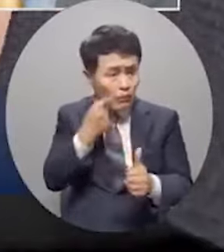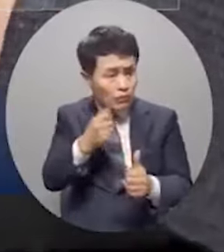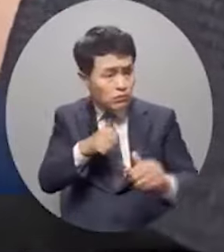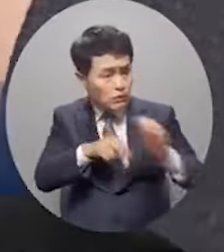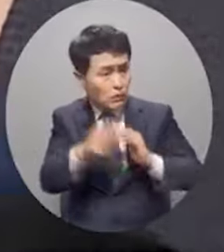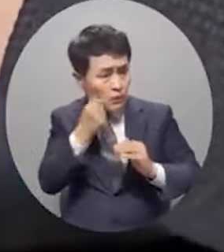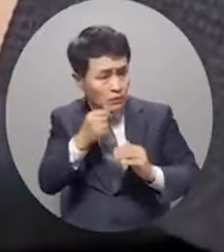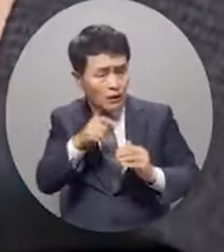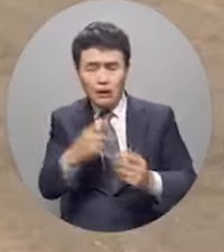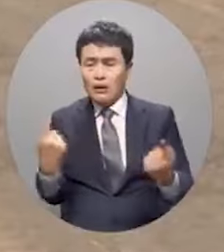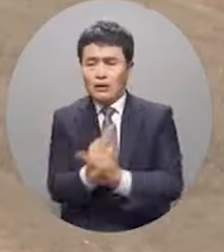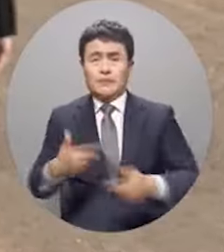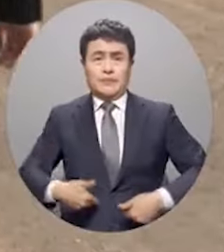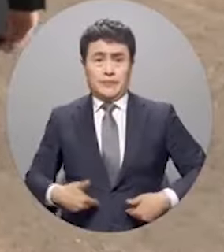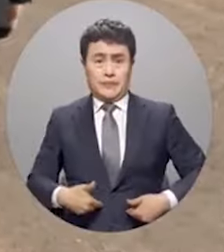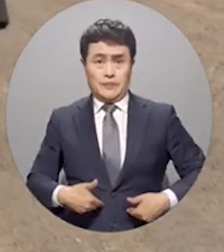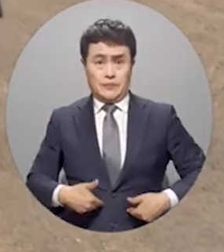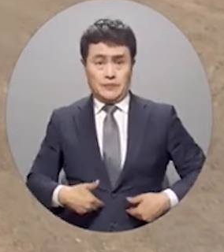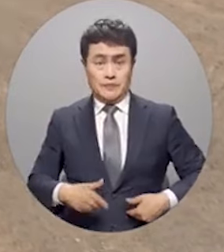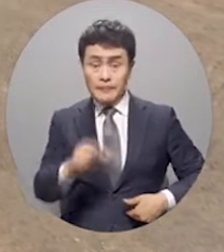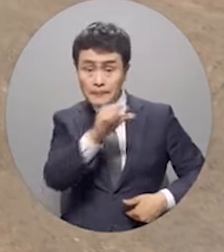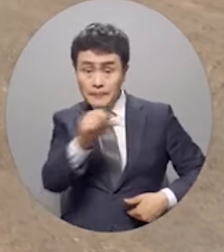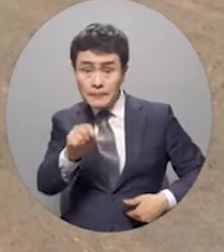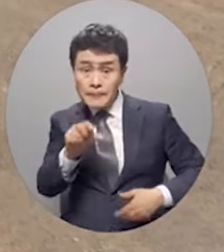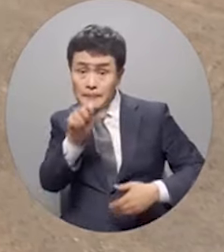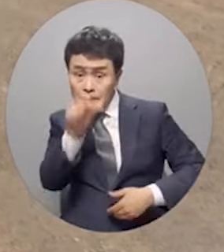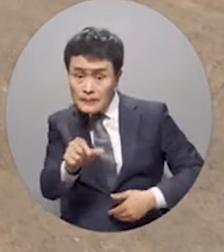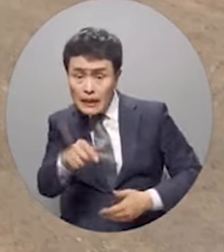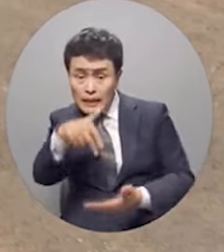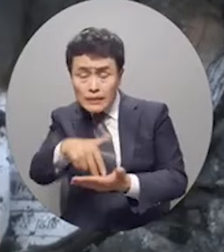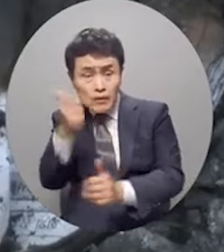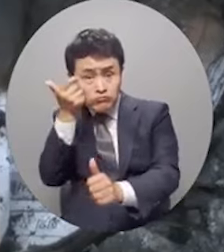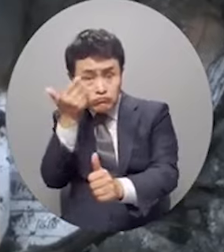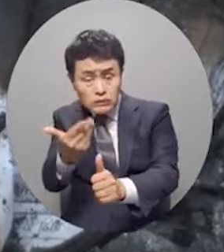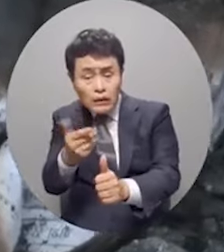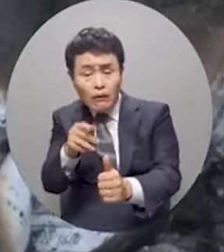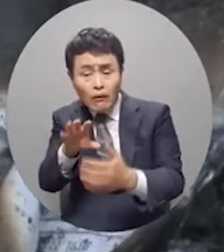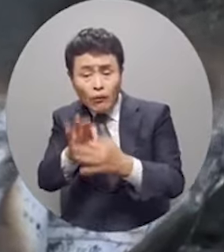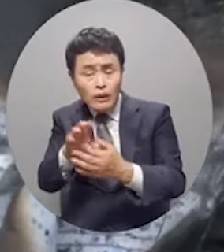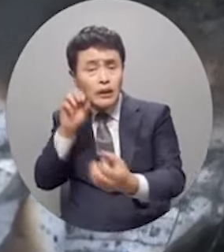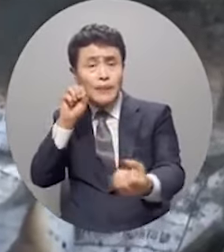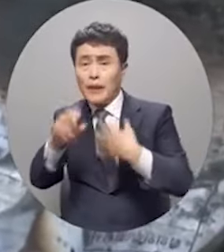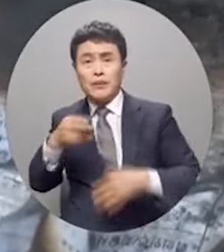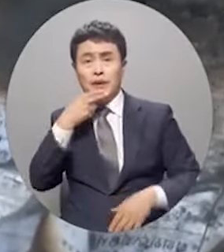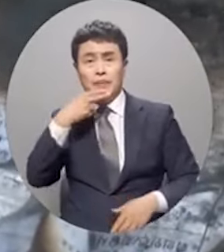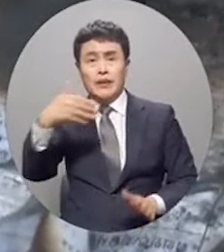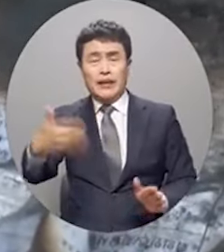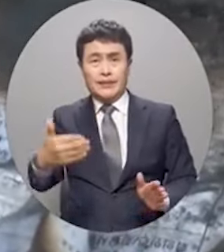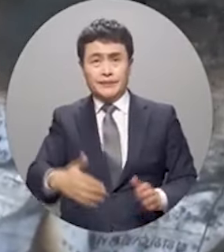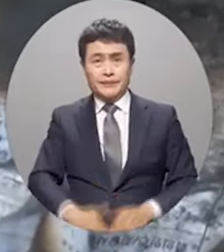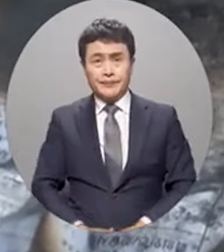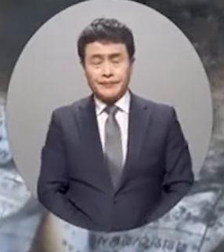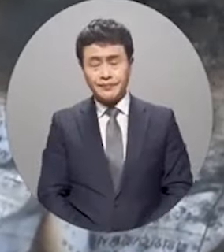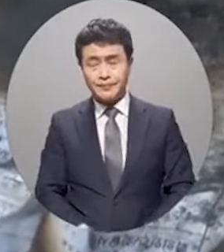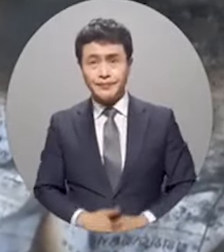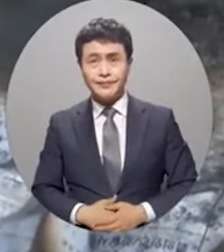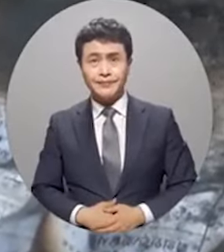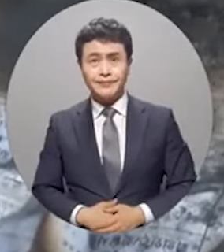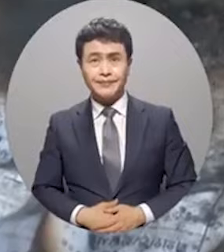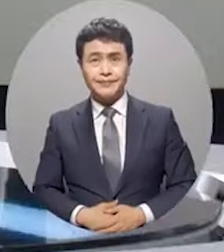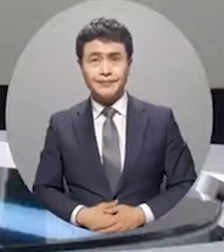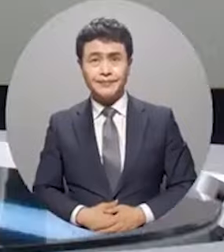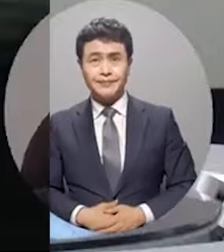개선이 필요하다고. 취재진은 테슬라 측에 입장을 물었지만 아직 답을 받지 못했습니다. MBC 뉴스 고병찬입니다.